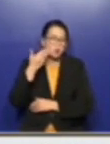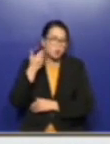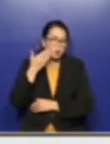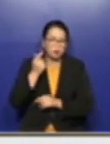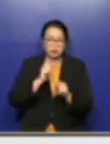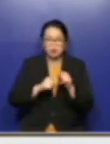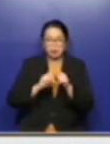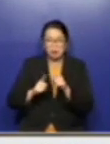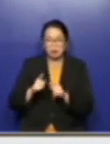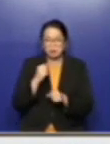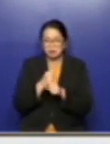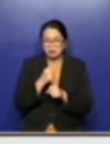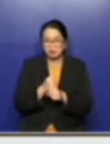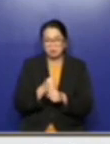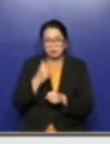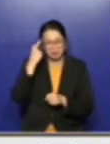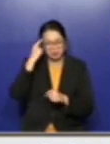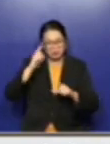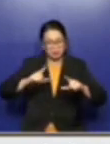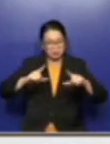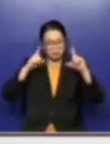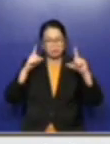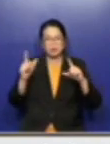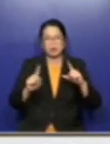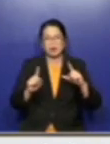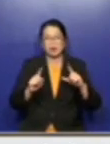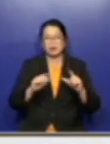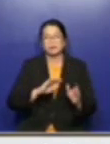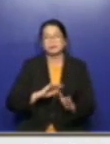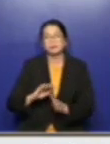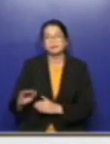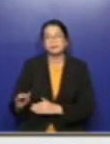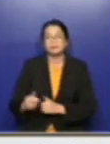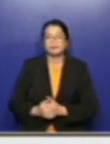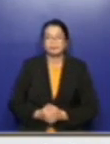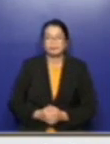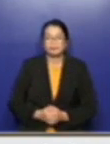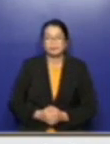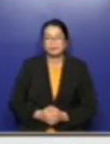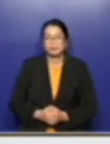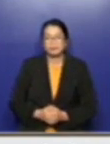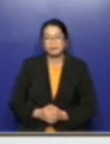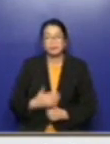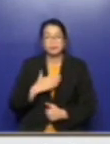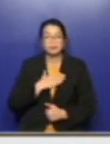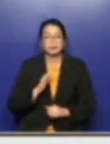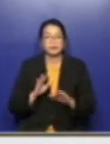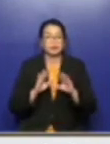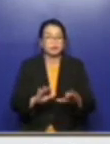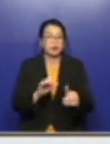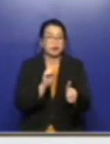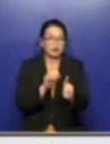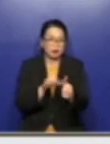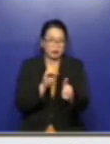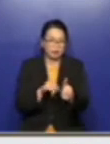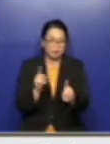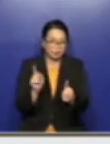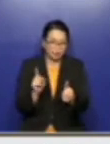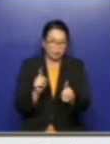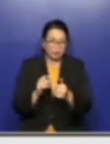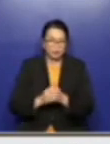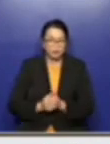เนี่ยท่านจะมีทีเด็ดอะไรบ้างท่านประธานครับผมฝากคำแนะนำกับท่านนะครับ